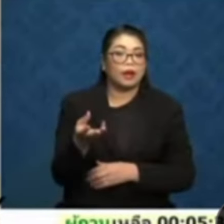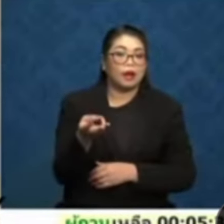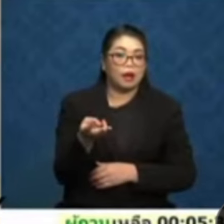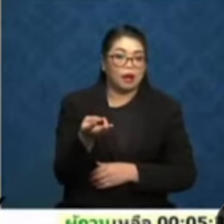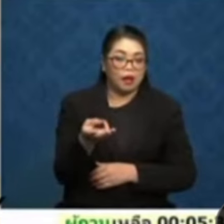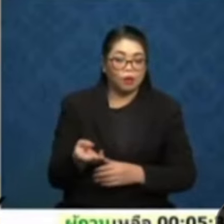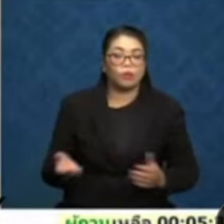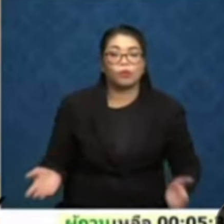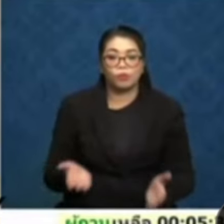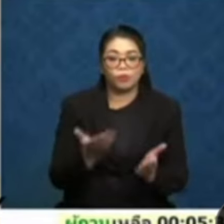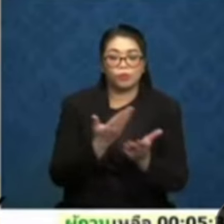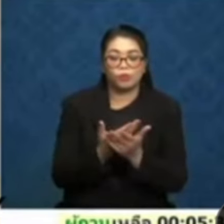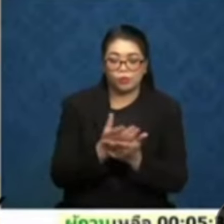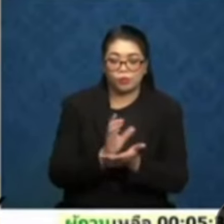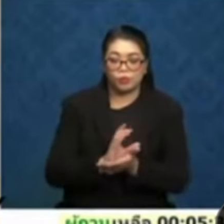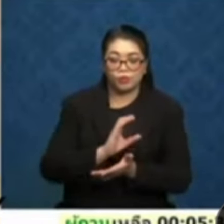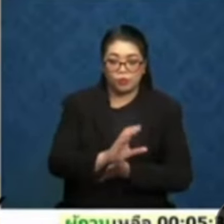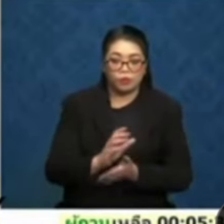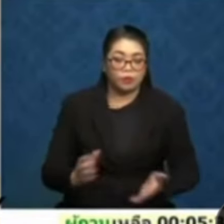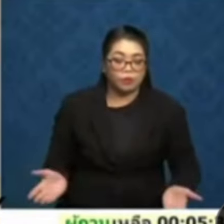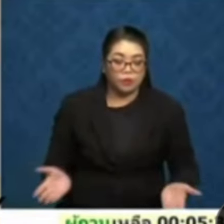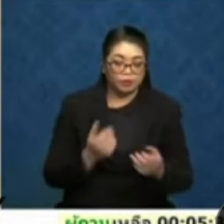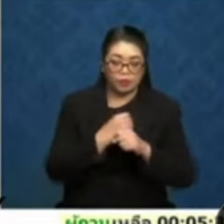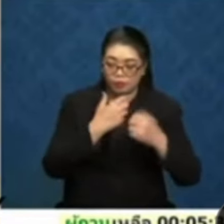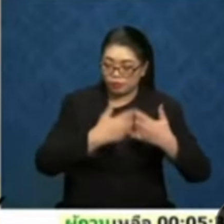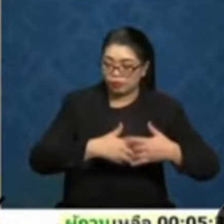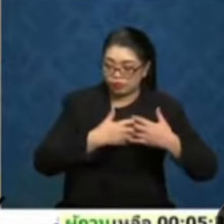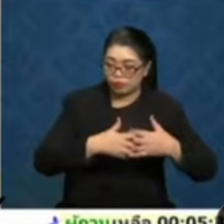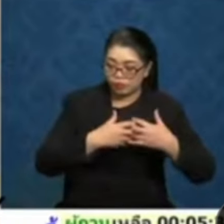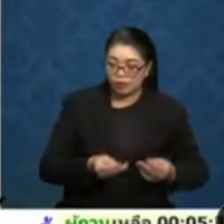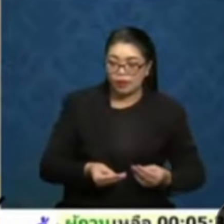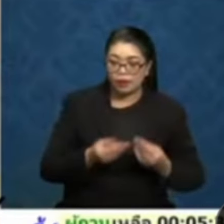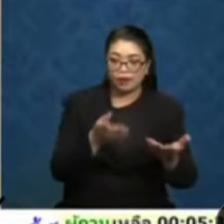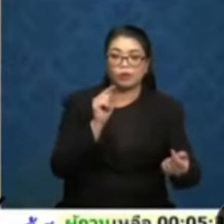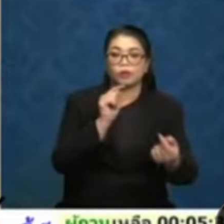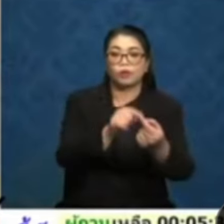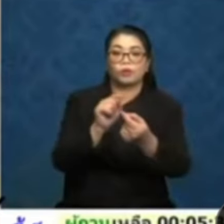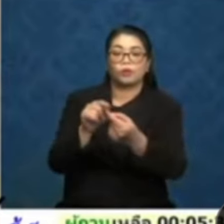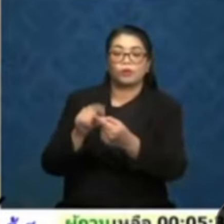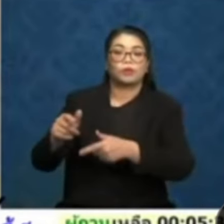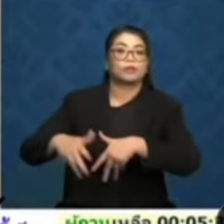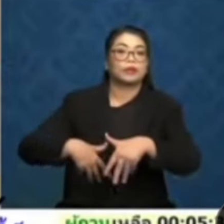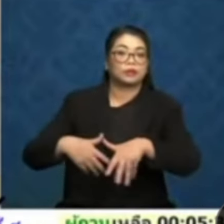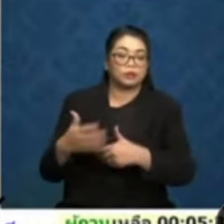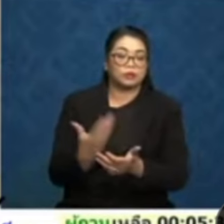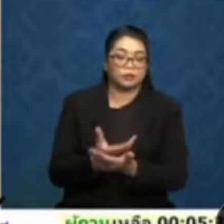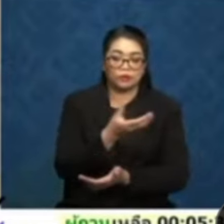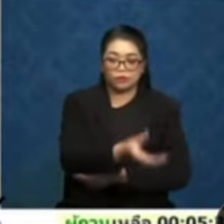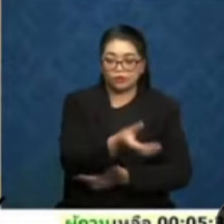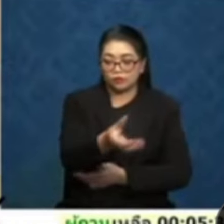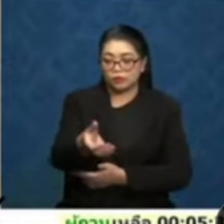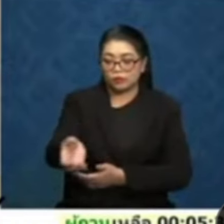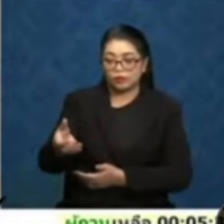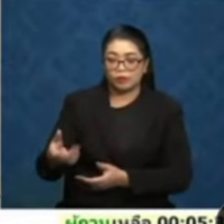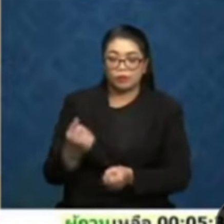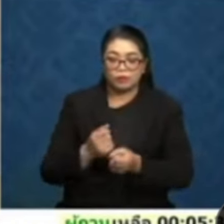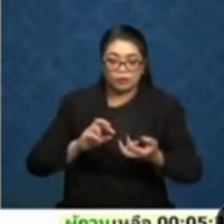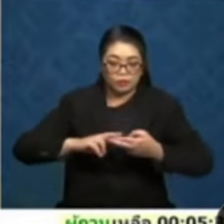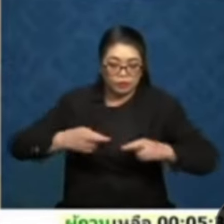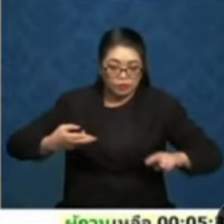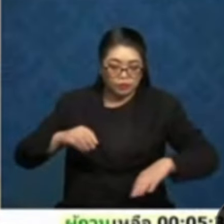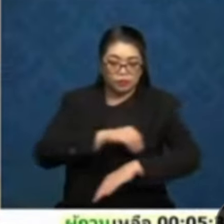สนับสนุนงบประมาณแล้วก็ปัจจัยในการผลิตลงไปให้ถึงมือพี่น้องประชาชนในการสนับสนุนพันธุ์พืชไร่